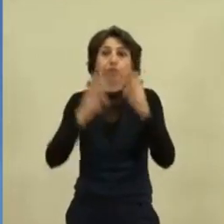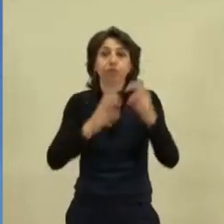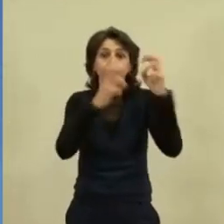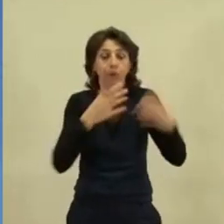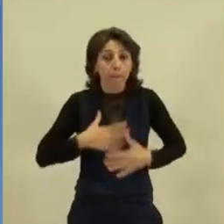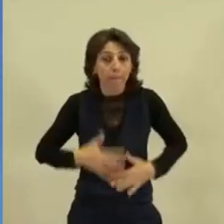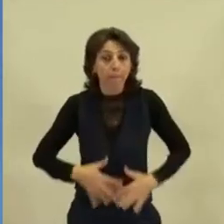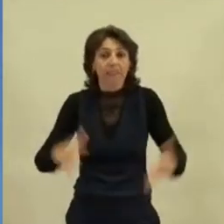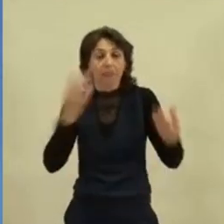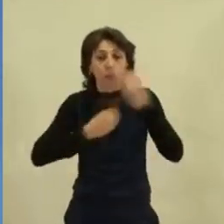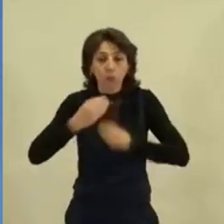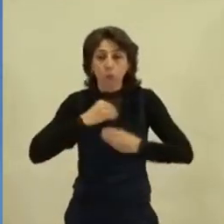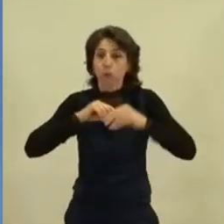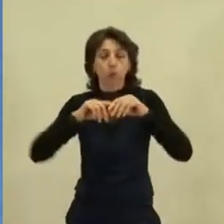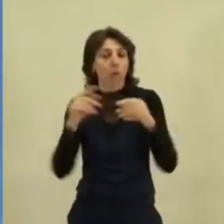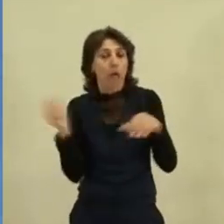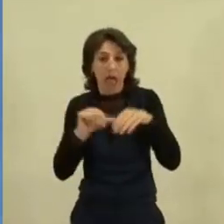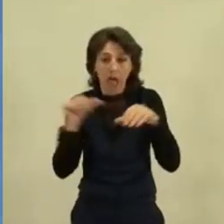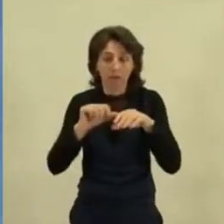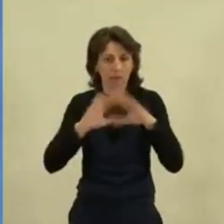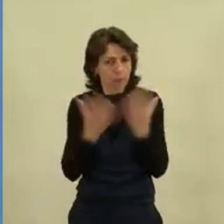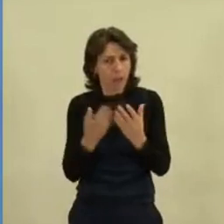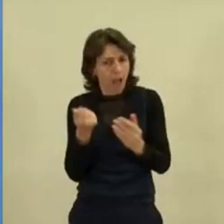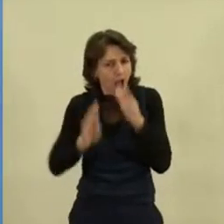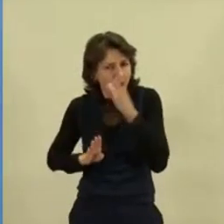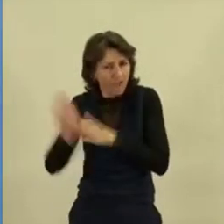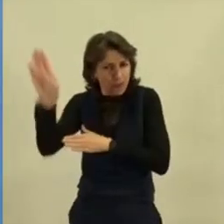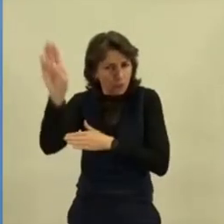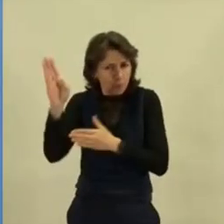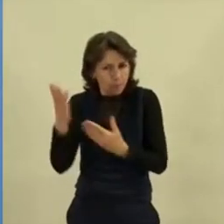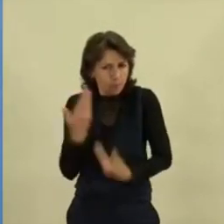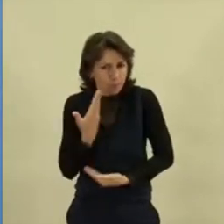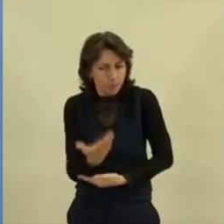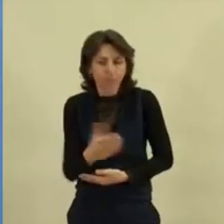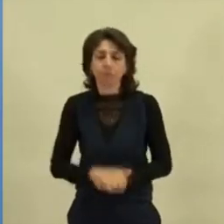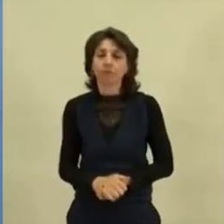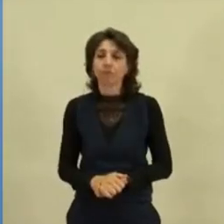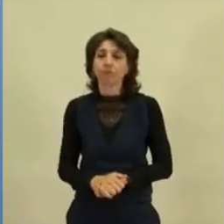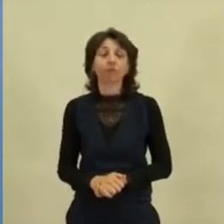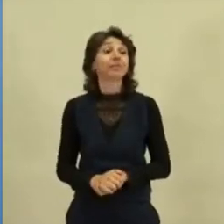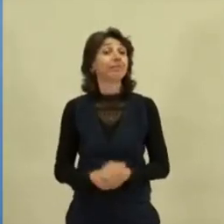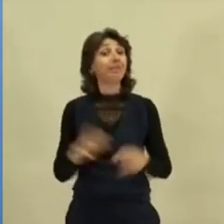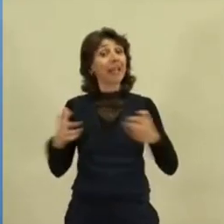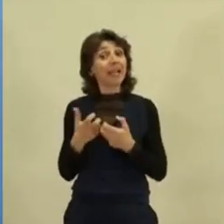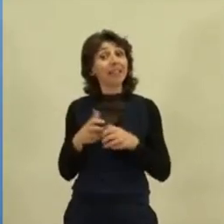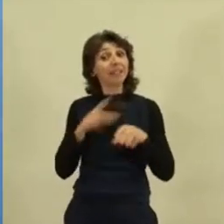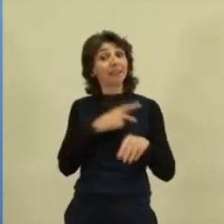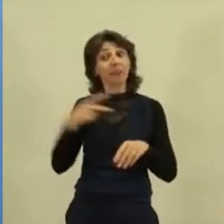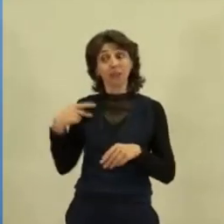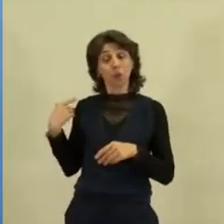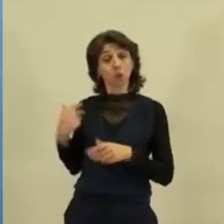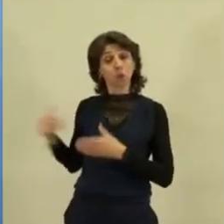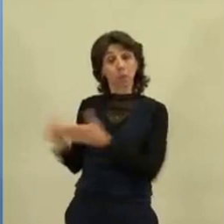l'habillement, sur tout ça, l'inflation, quoi. Et on voit bien que la suppression de la taxe d'habitation ne suffit pas à absorber